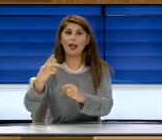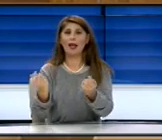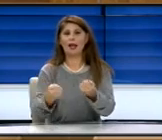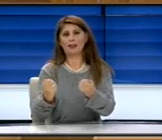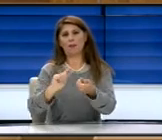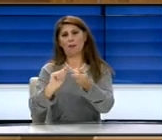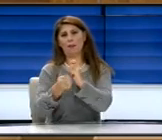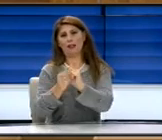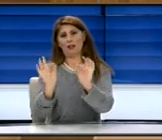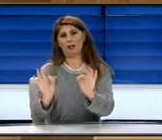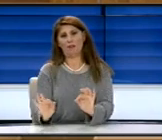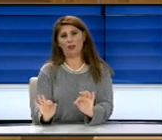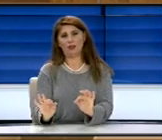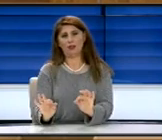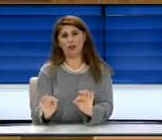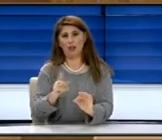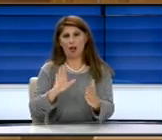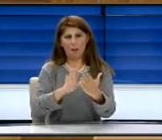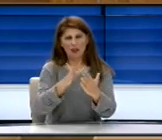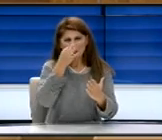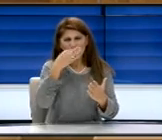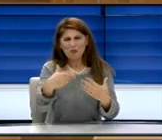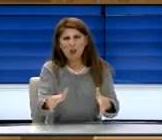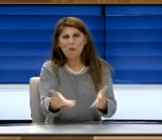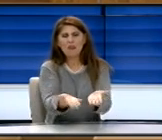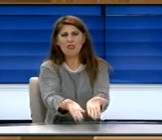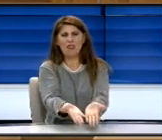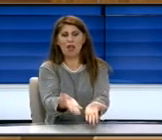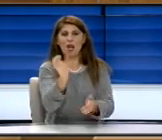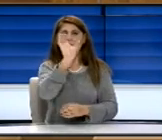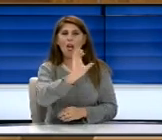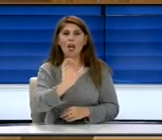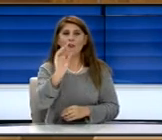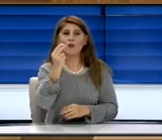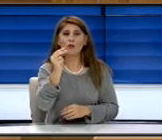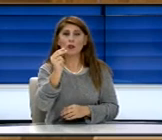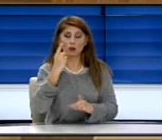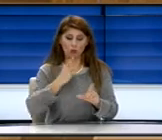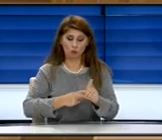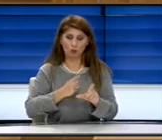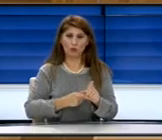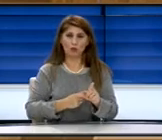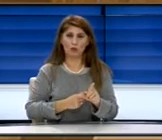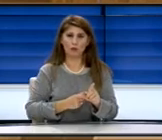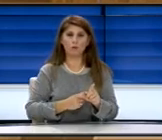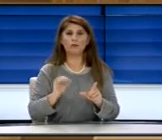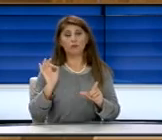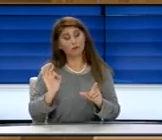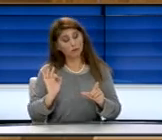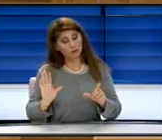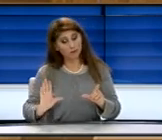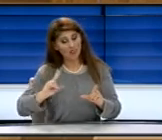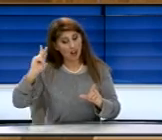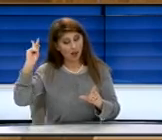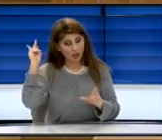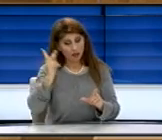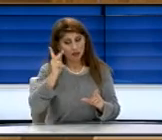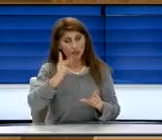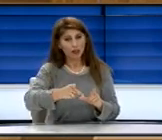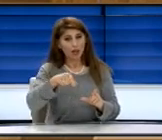μεταρρυθμίσεις. Απέναντι σε αυτή τη σαπίλα, οι ευρωβουλευτές του ΚΚΕ όχι μόνο κατήγγυλαν